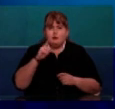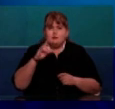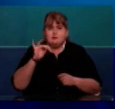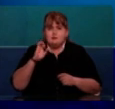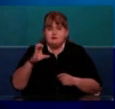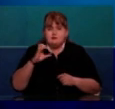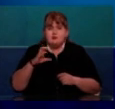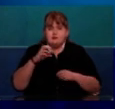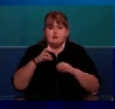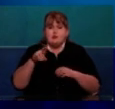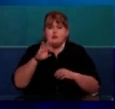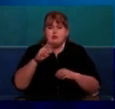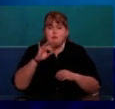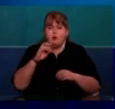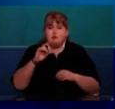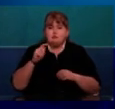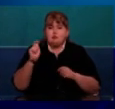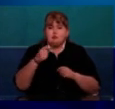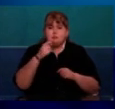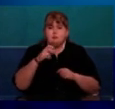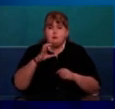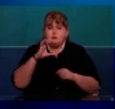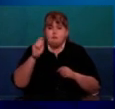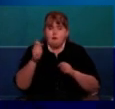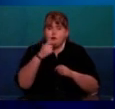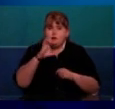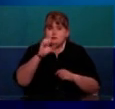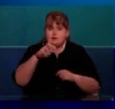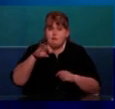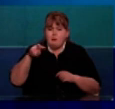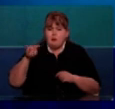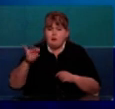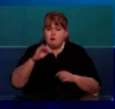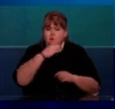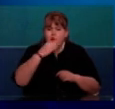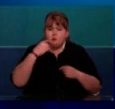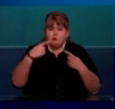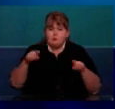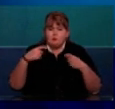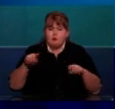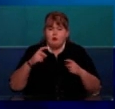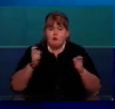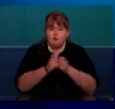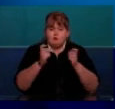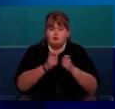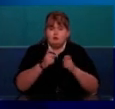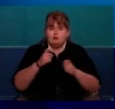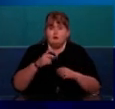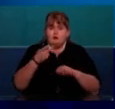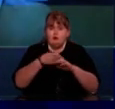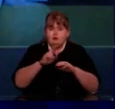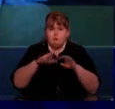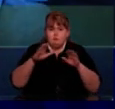Демократической Республике Конго, война в Сомали и многие другие конфликты в странах